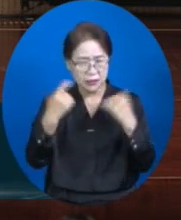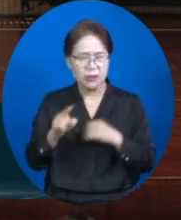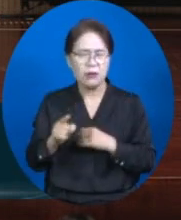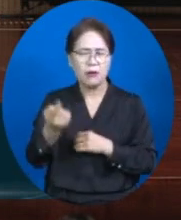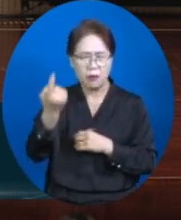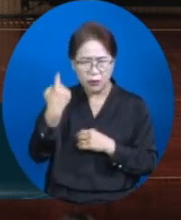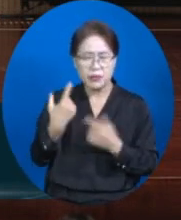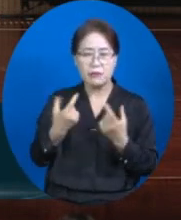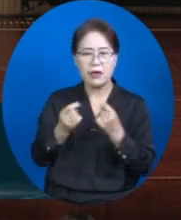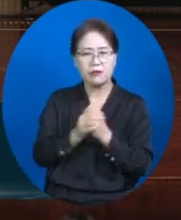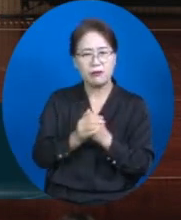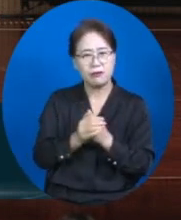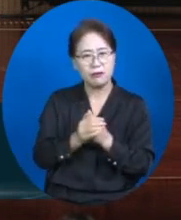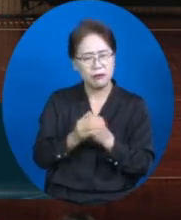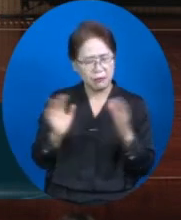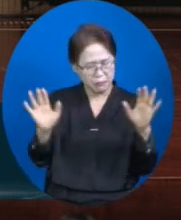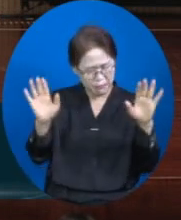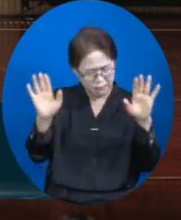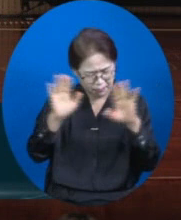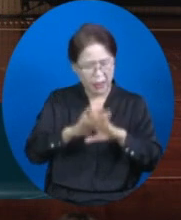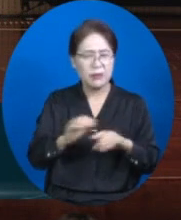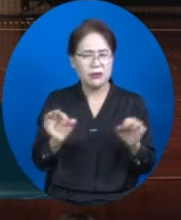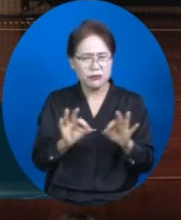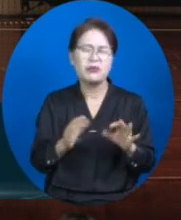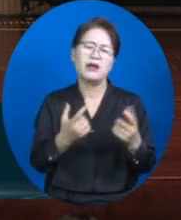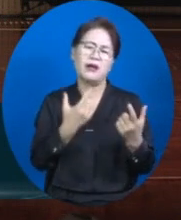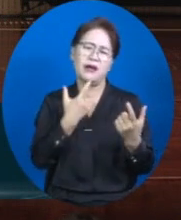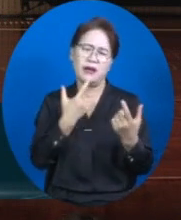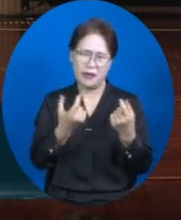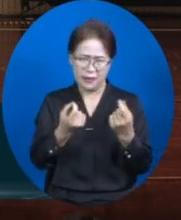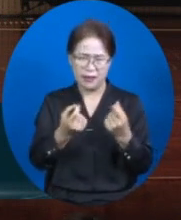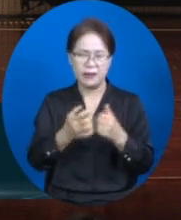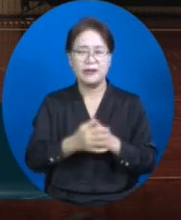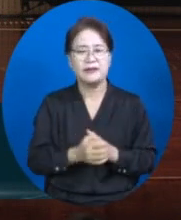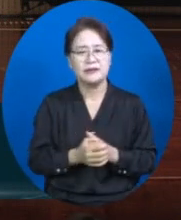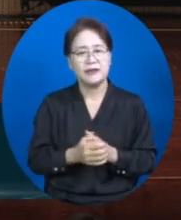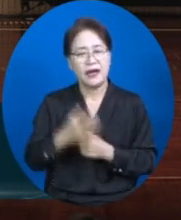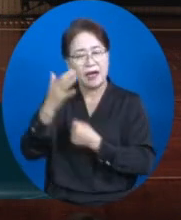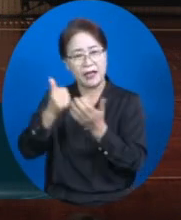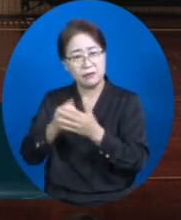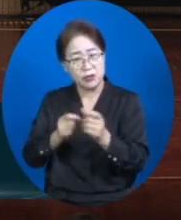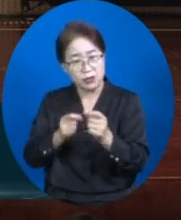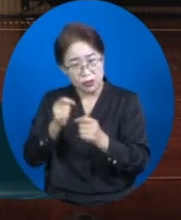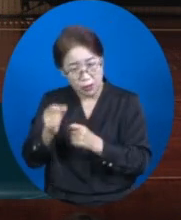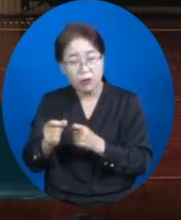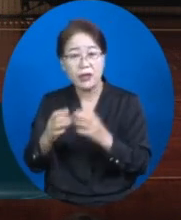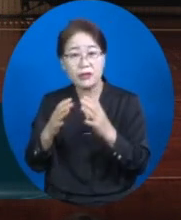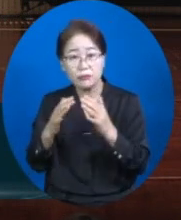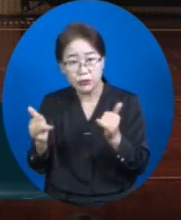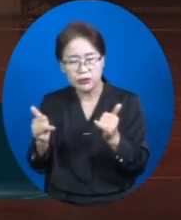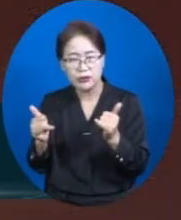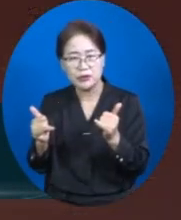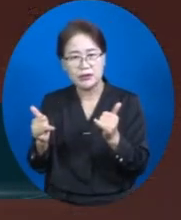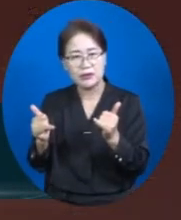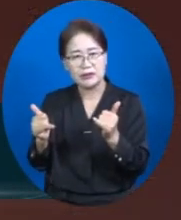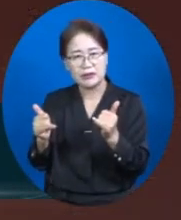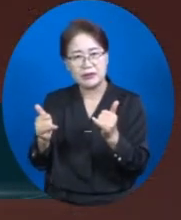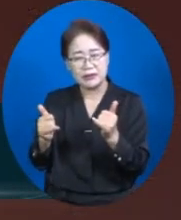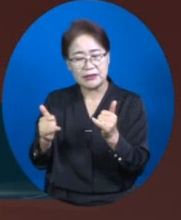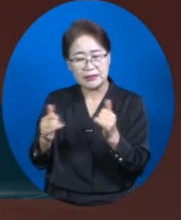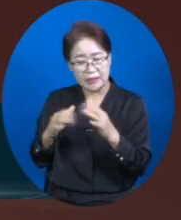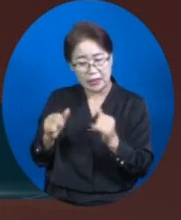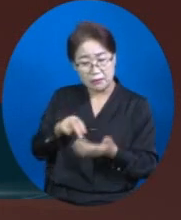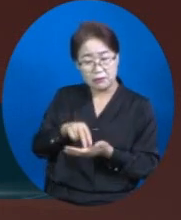같으며 밤에 한 순간 같을뿐입니다 여러분 하나님은 영원하신 분이잖아요 그러니까 우리 인간의